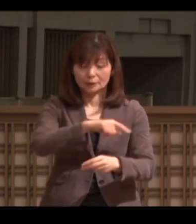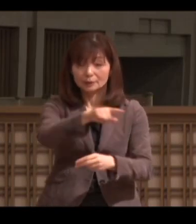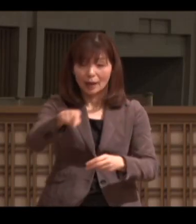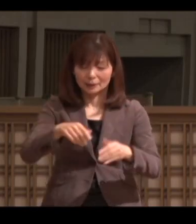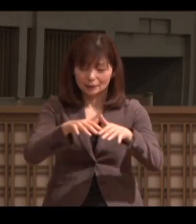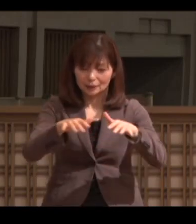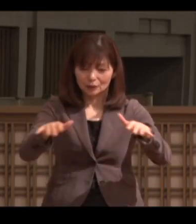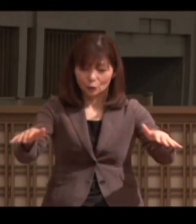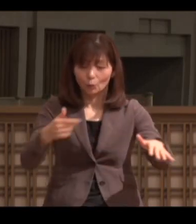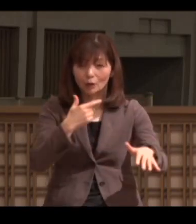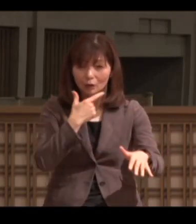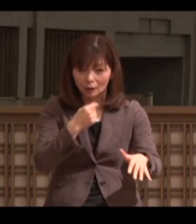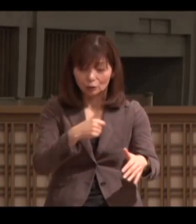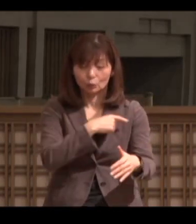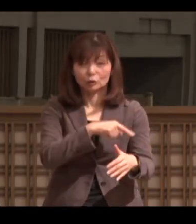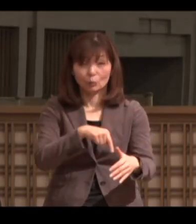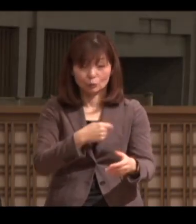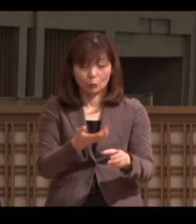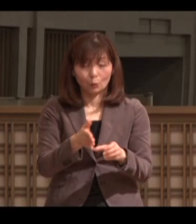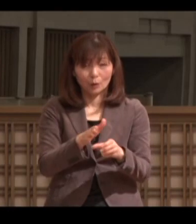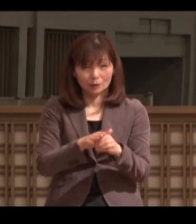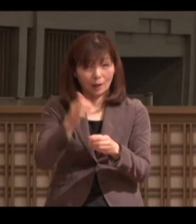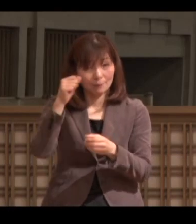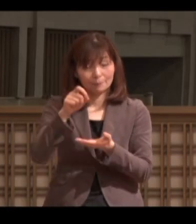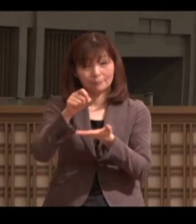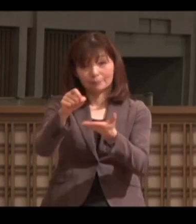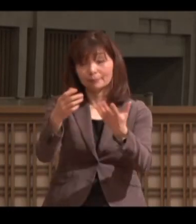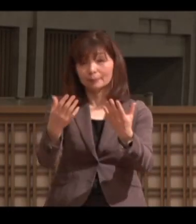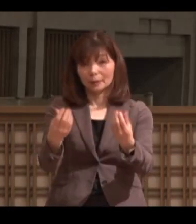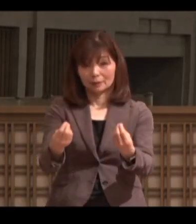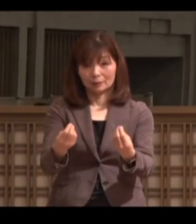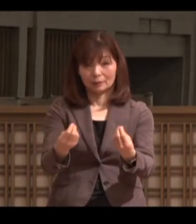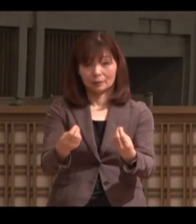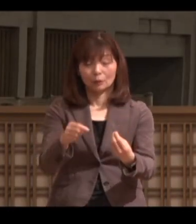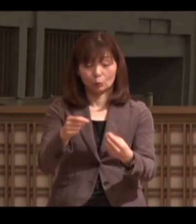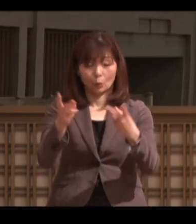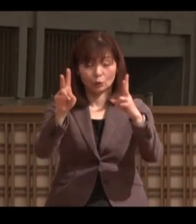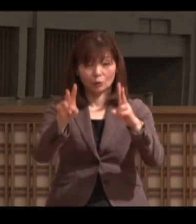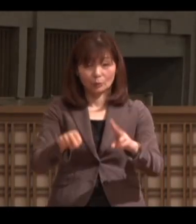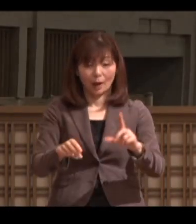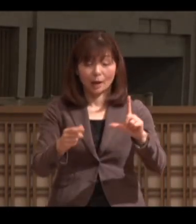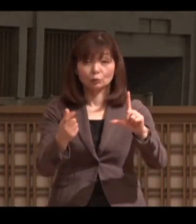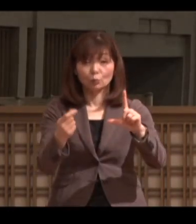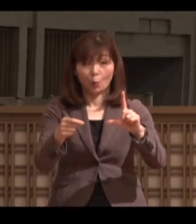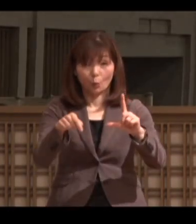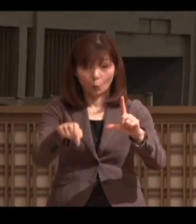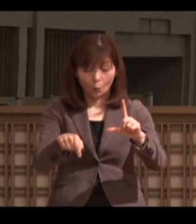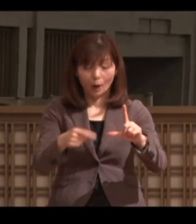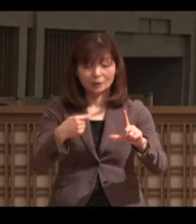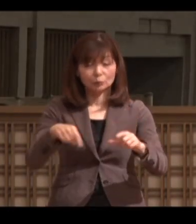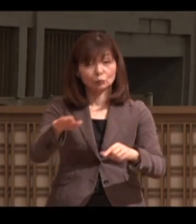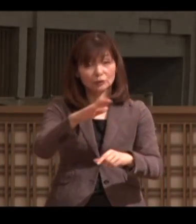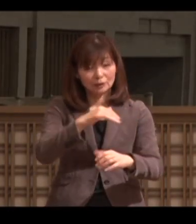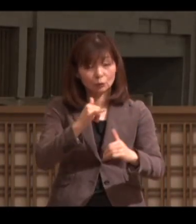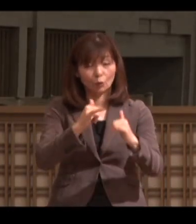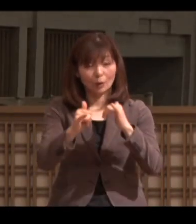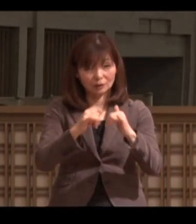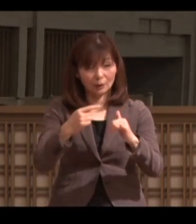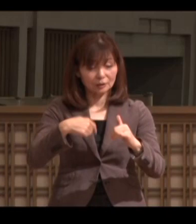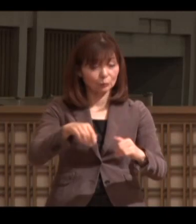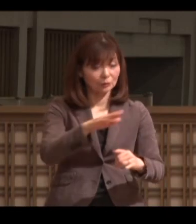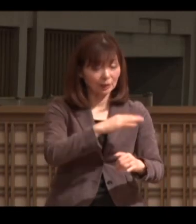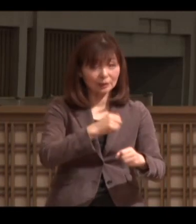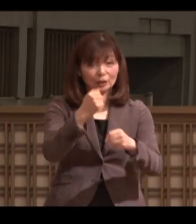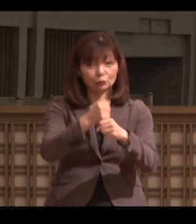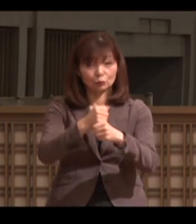いただきたいなという気持ちを込めて提案したわけでありますこの広島エルモは自分たちの町は自分たちで作り守ると